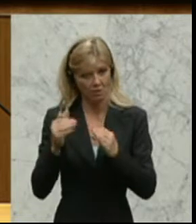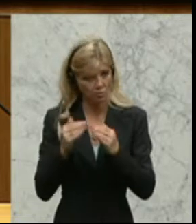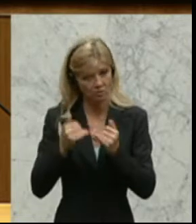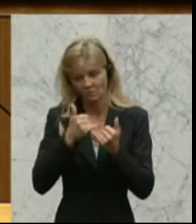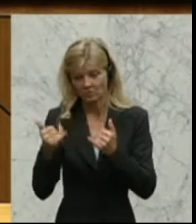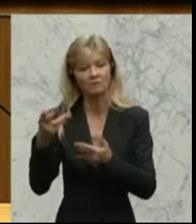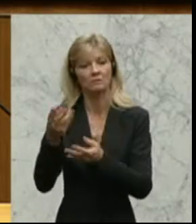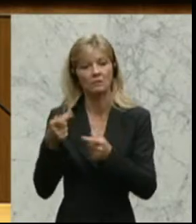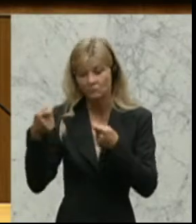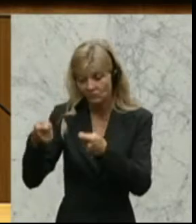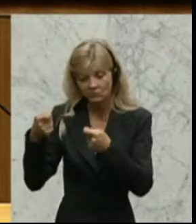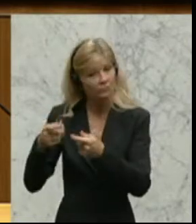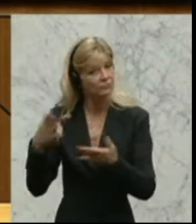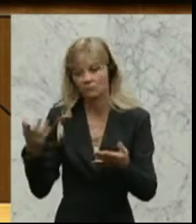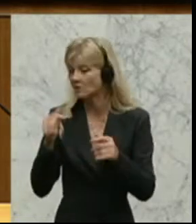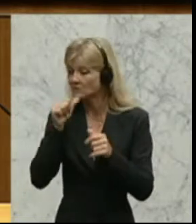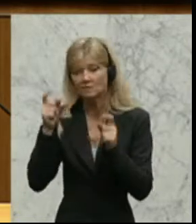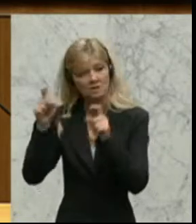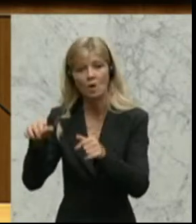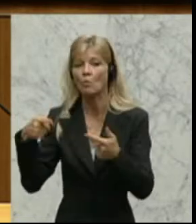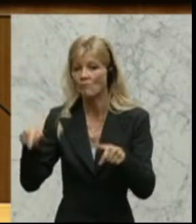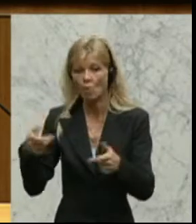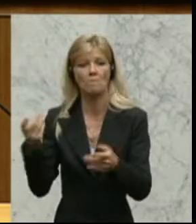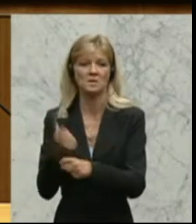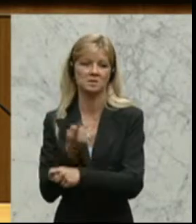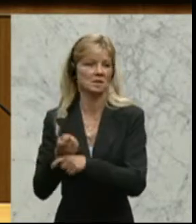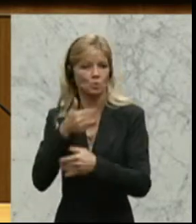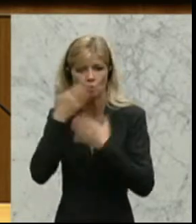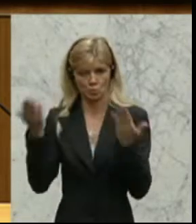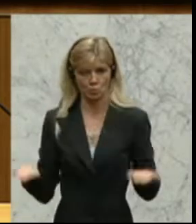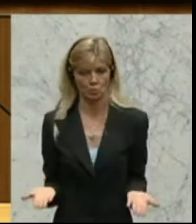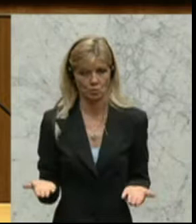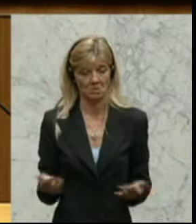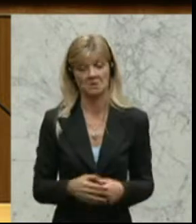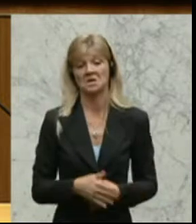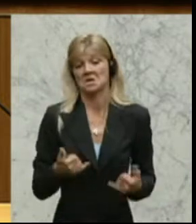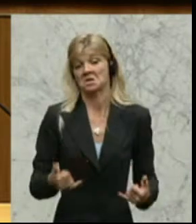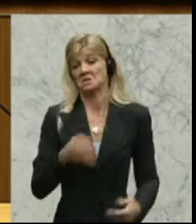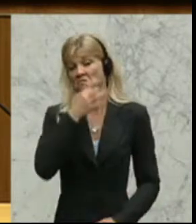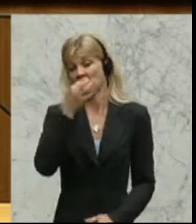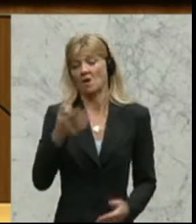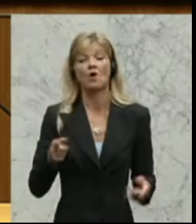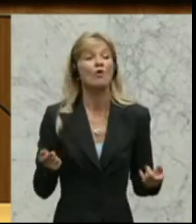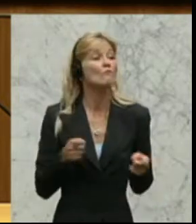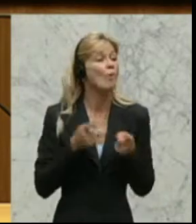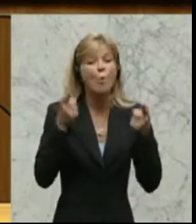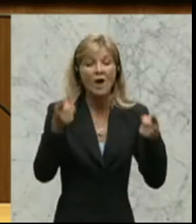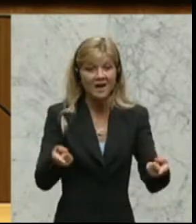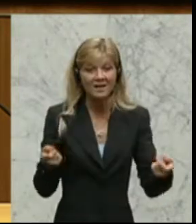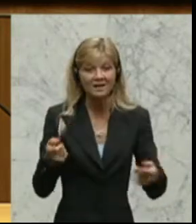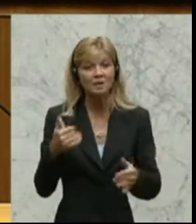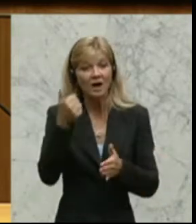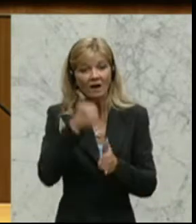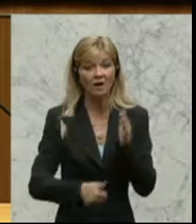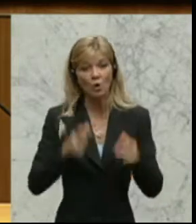Die Frage ist dann, wo kommt es dann hin? Wo kommen diese Rekordsteuernahmen dann hin? Und da braucht man sich als Beispiel eins, möchte ich nennen,